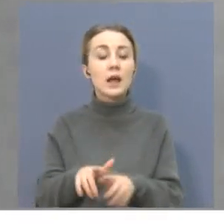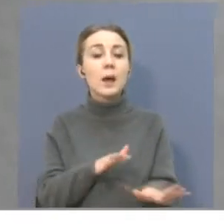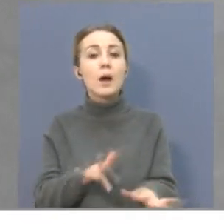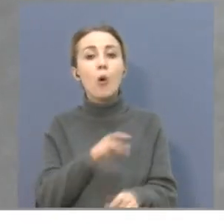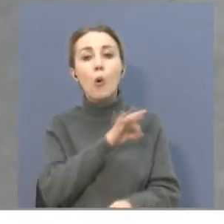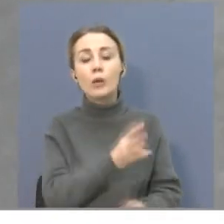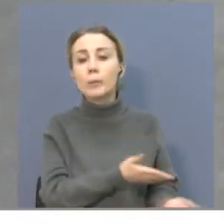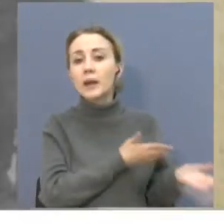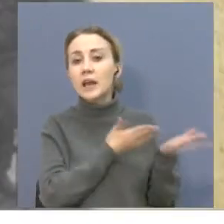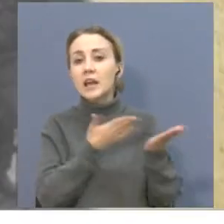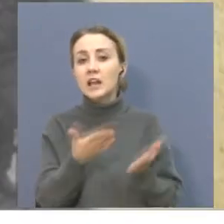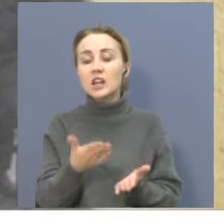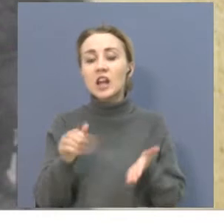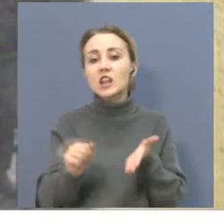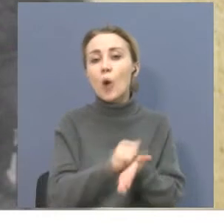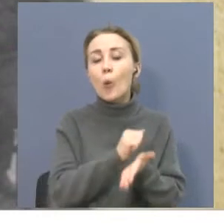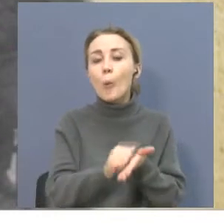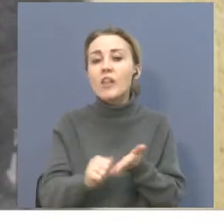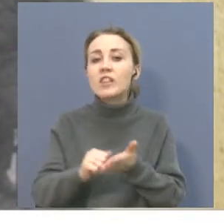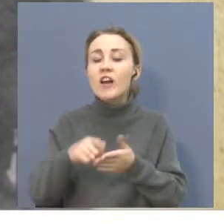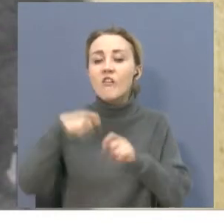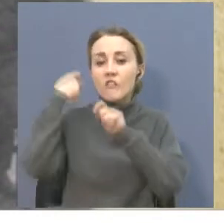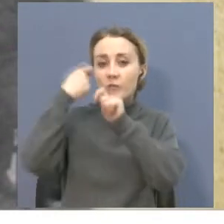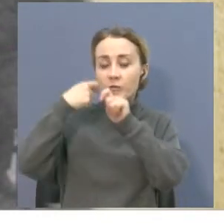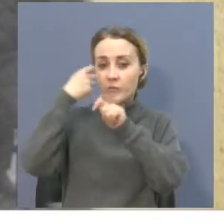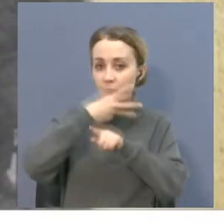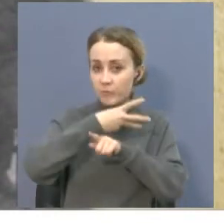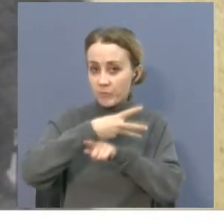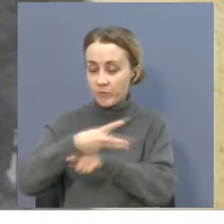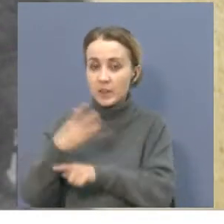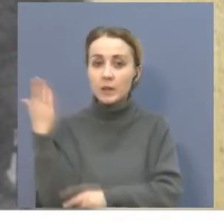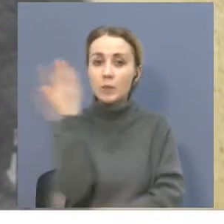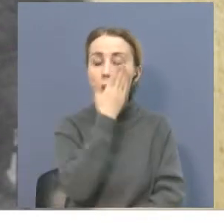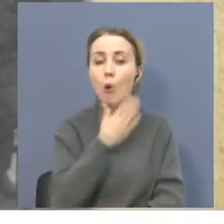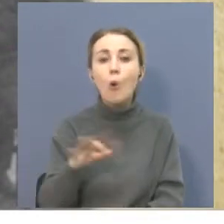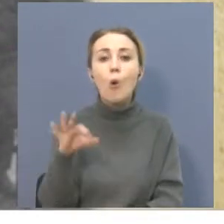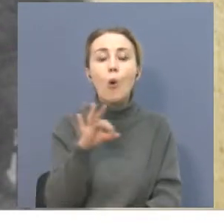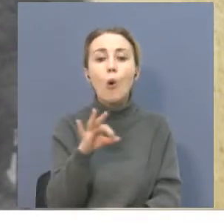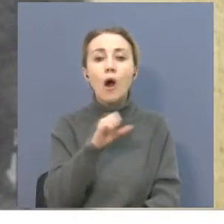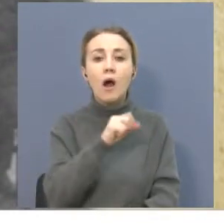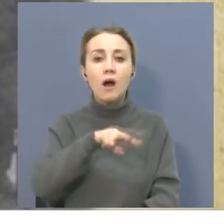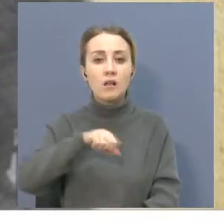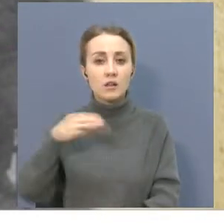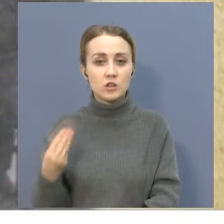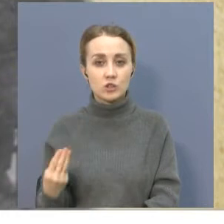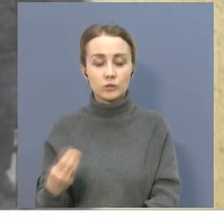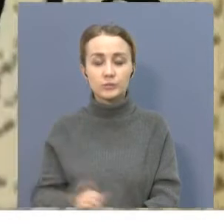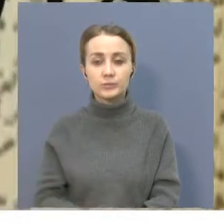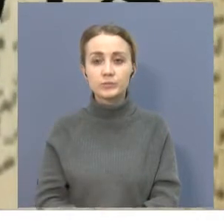және көркем фильмдерді түсіру туралы ұсыныс айтты. Тағы тұлғаны тұғырға қондыру жайда көтерілді.